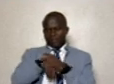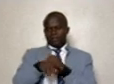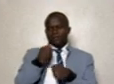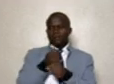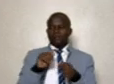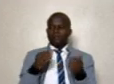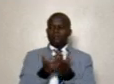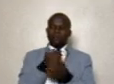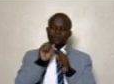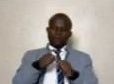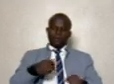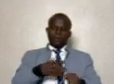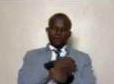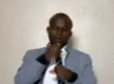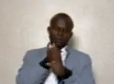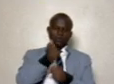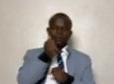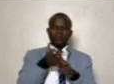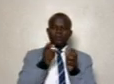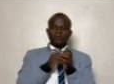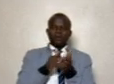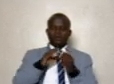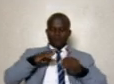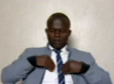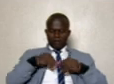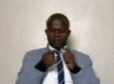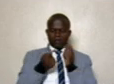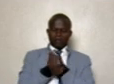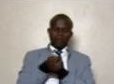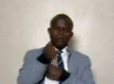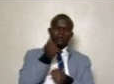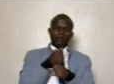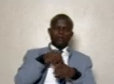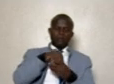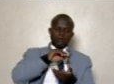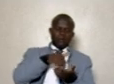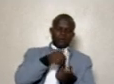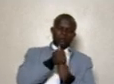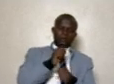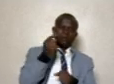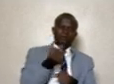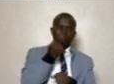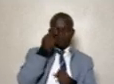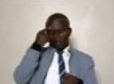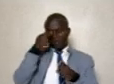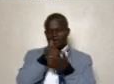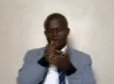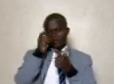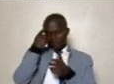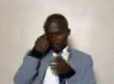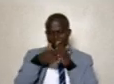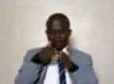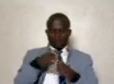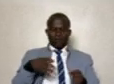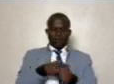abakozi bashya bashoboye mu myanya gusa ngo kuba yemerewe guhindura umwanya ariko mu kigo akoramo gusa bigamije gufasha leta kubaka